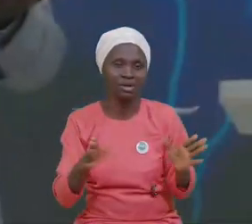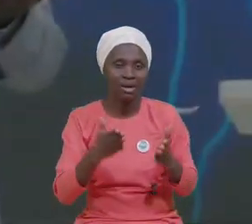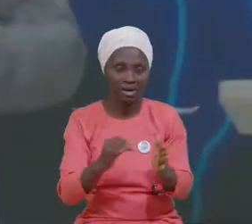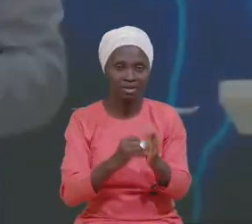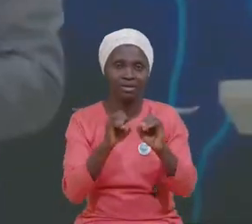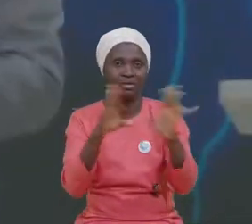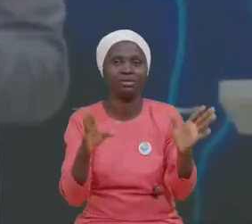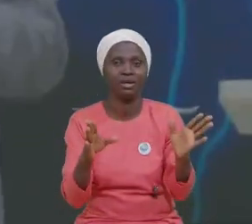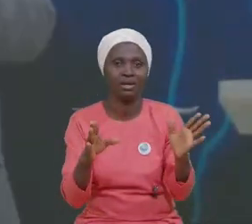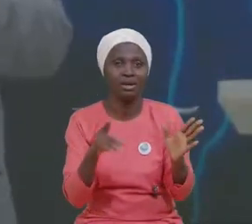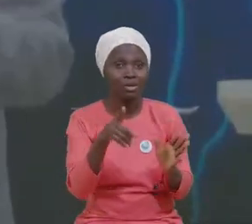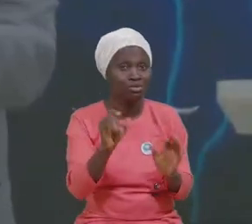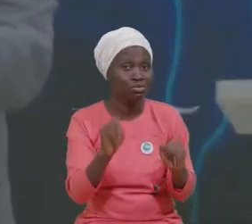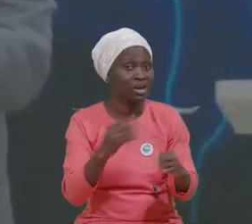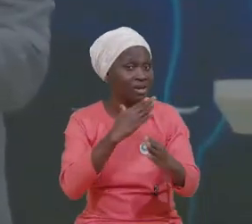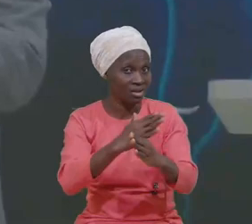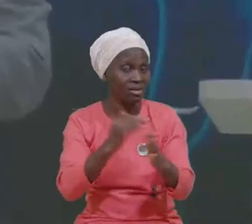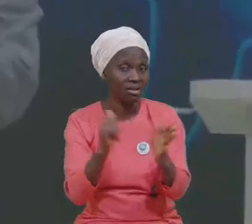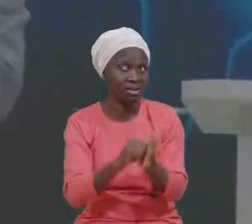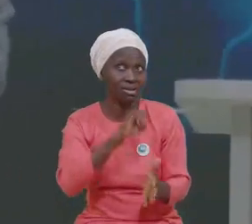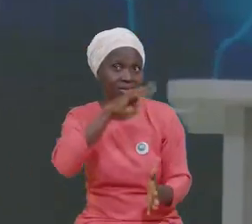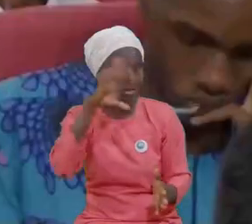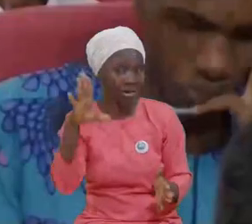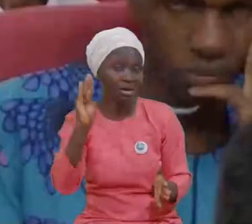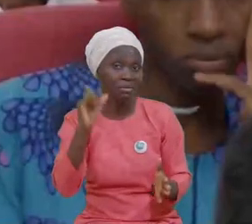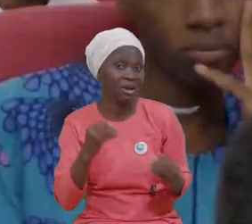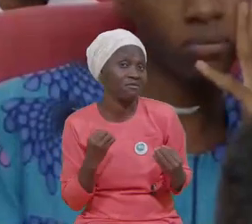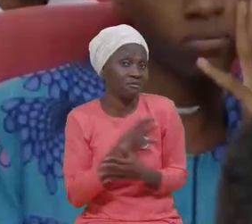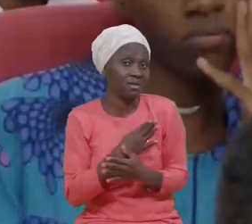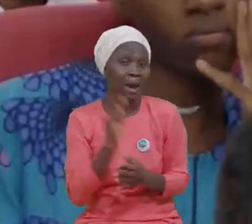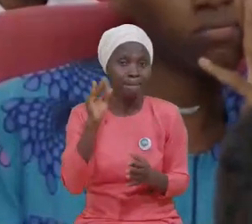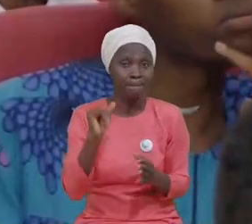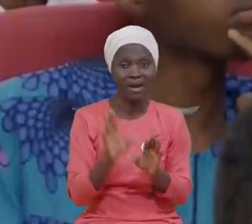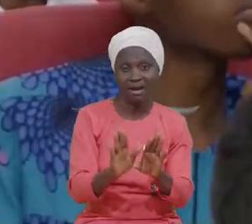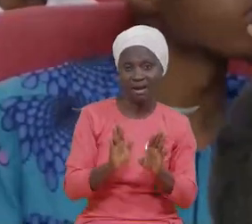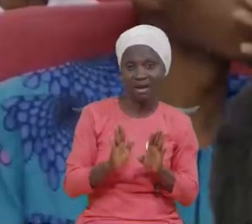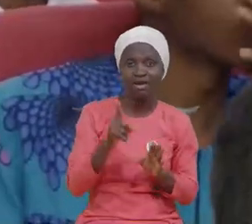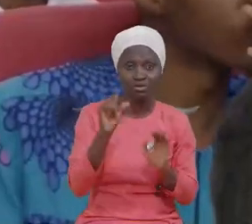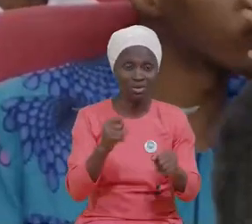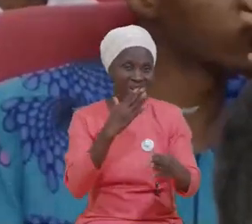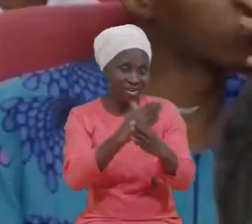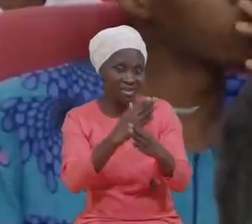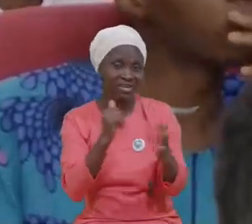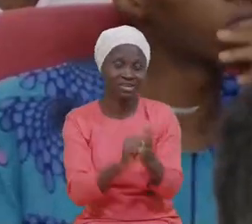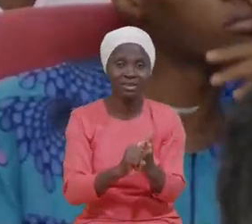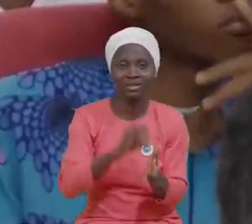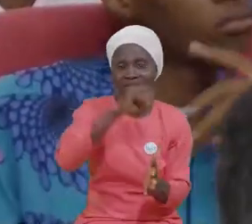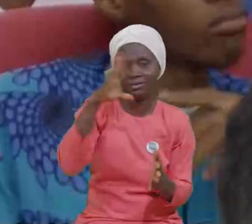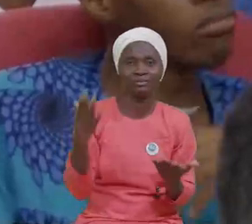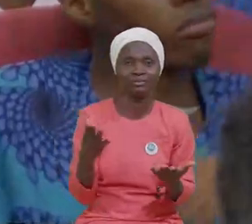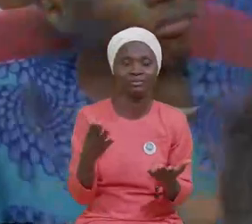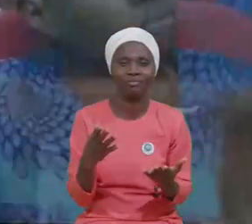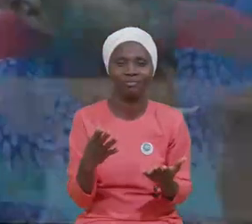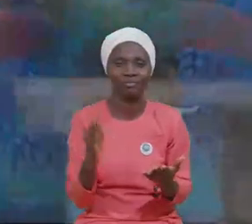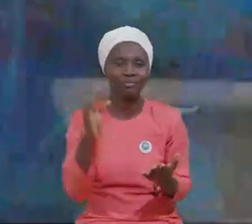Vous pouvez l'empêcher par la crainte. Vous pouvez l'empêcher par l'intimidation. Vous pouvez l'empêcher en vous minimisant. Vous